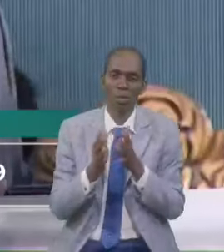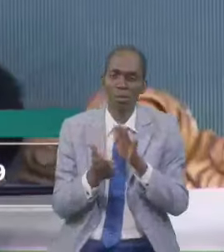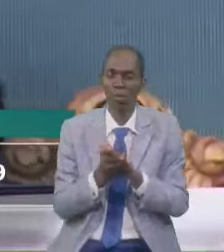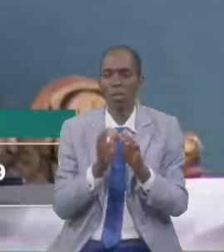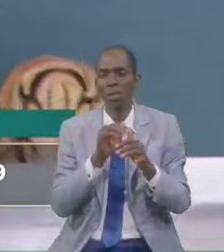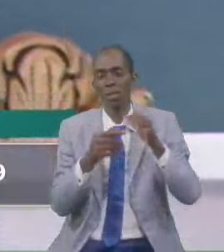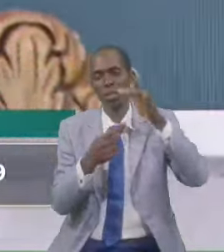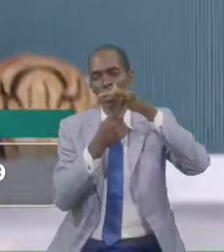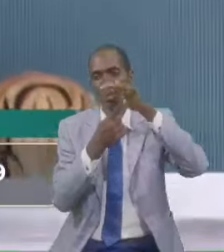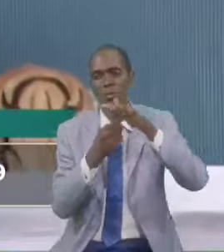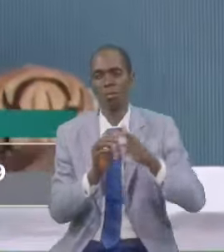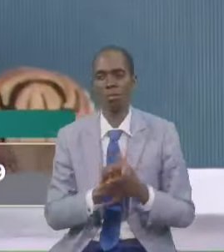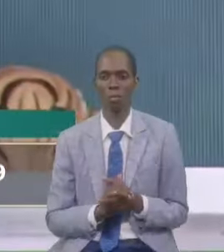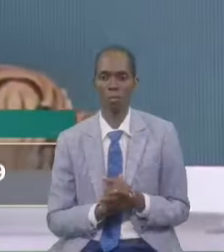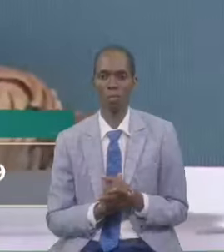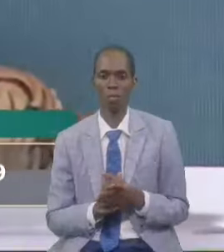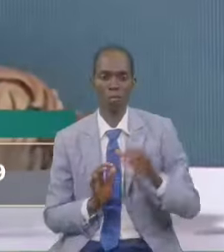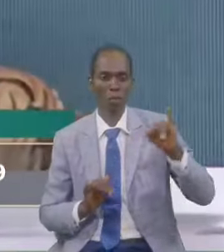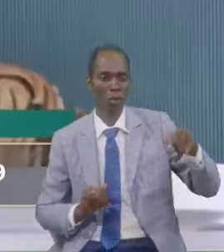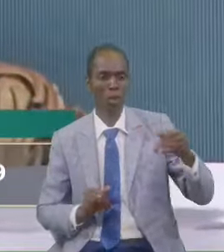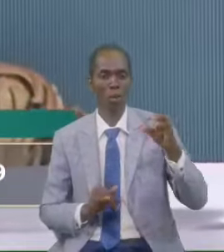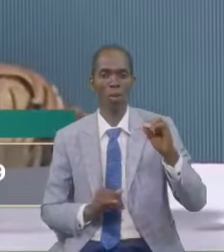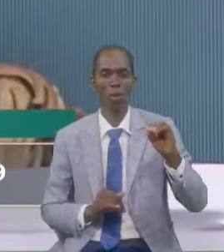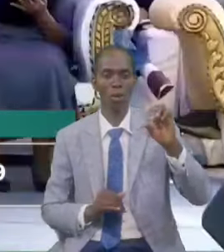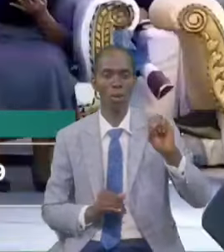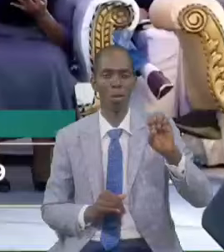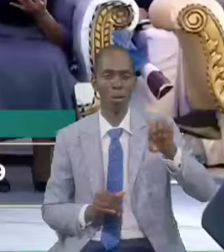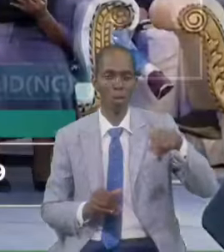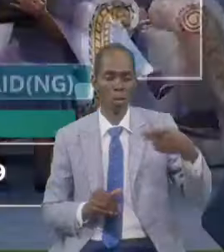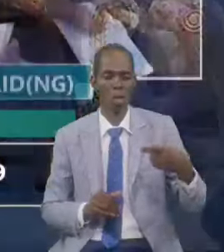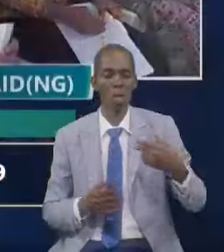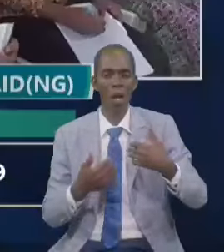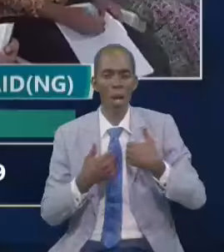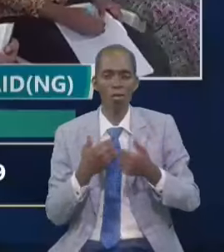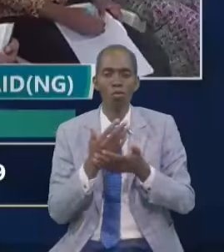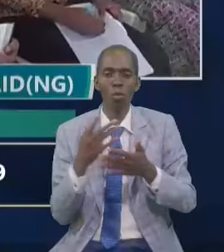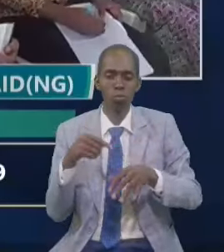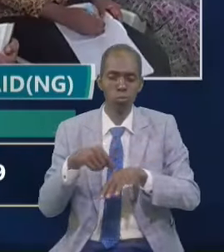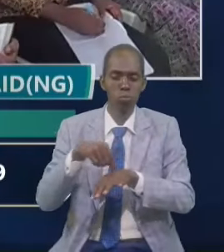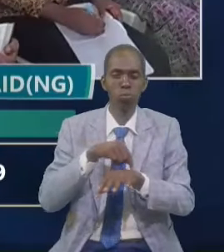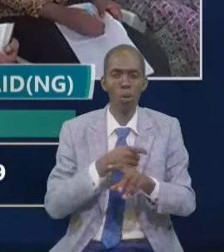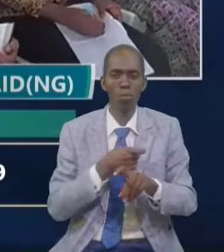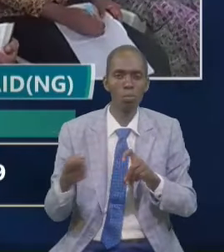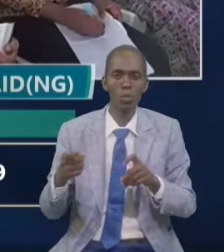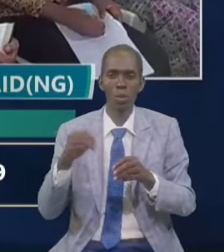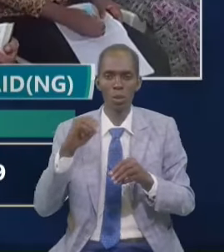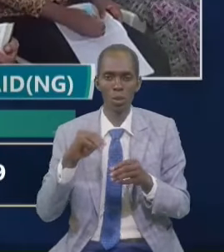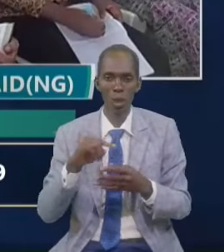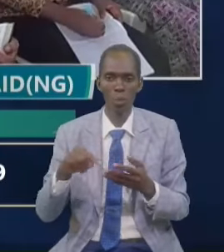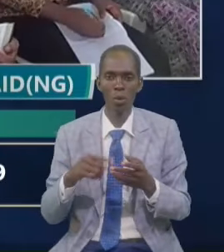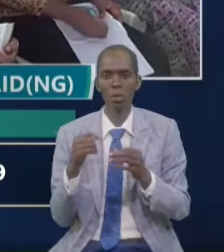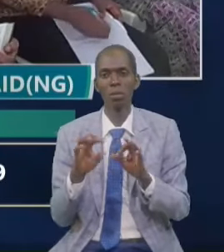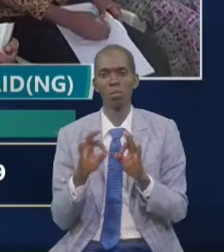ముళ్ళుంటాయి. Joseph had thorns in the family. యోసేపుకు కుటుంబంలోనే ముళ్ళున్నాయి. Moses had thorns in